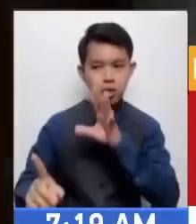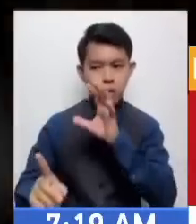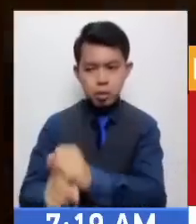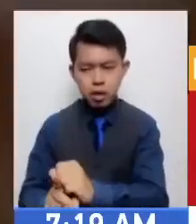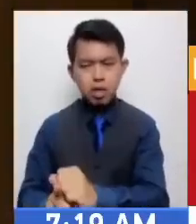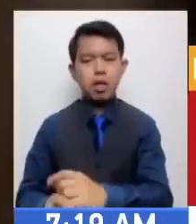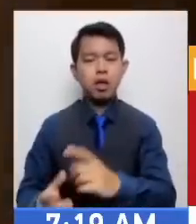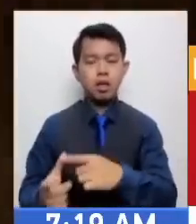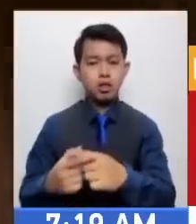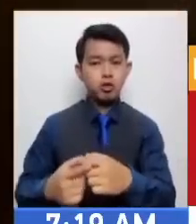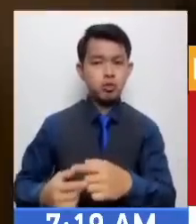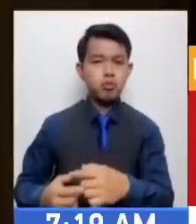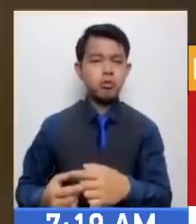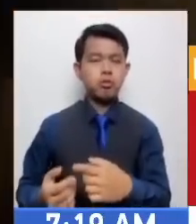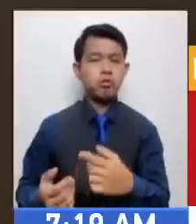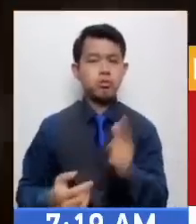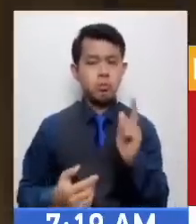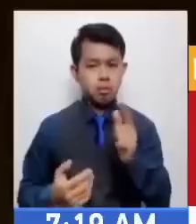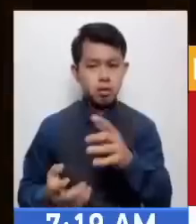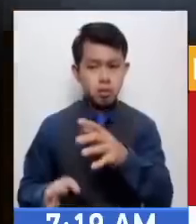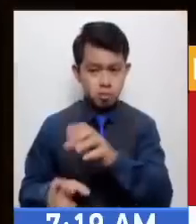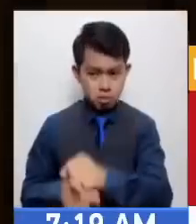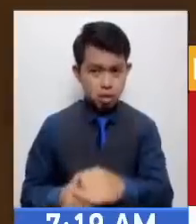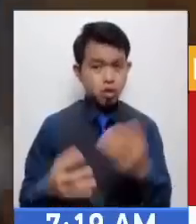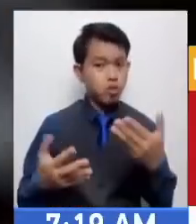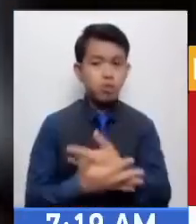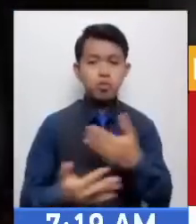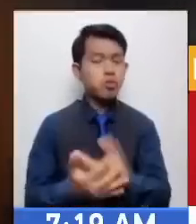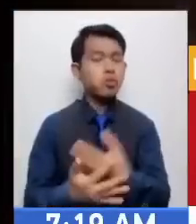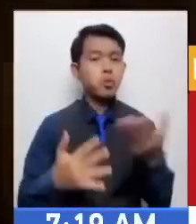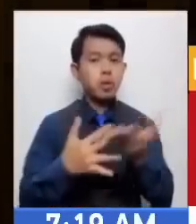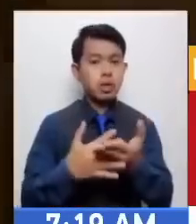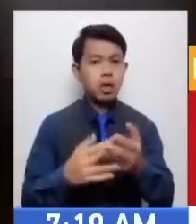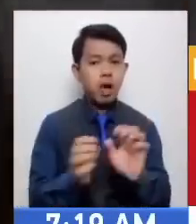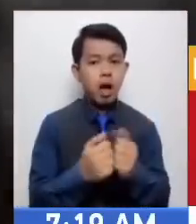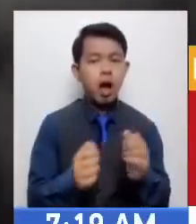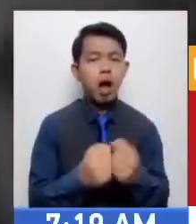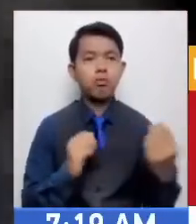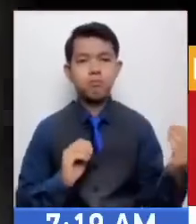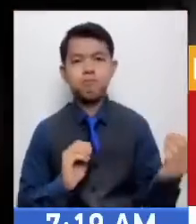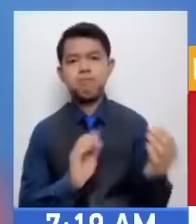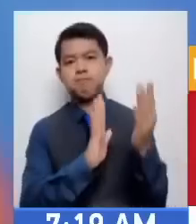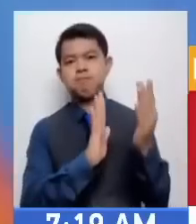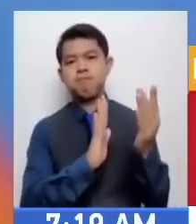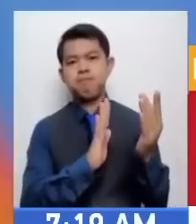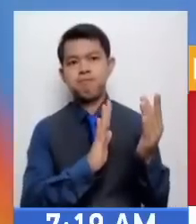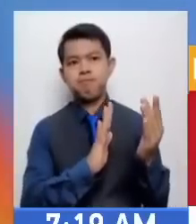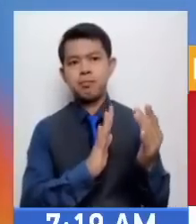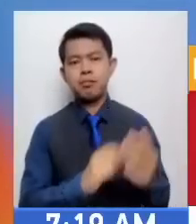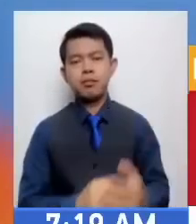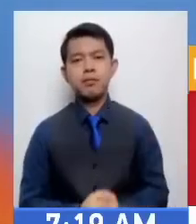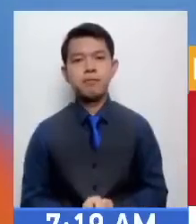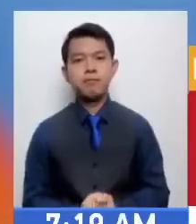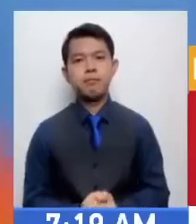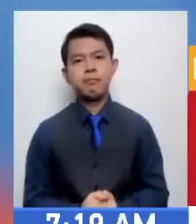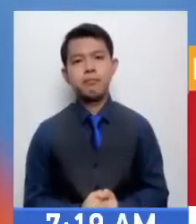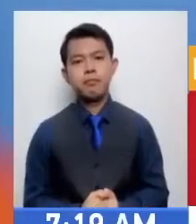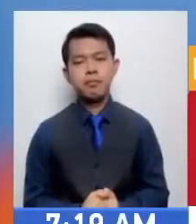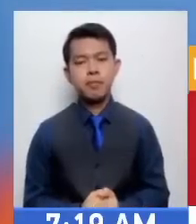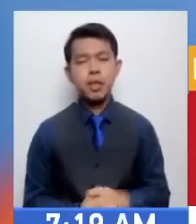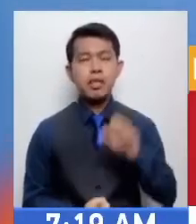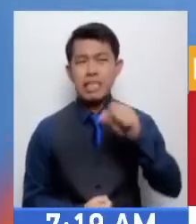isang panibagong kaso na naman po ito. Paano niya ito harapin, attorney? Yun nga po ang sinasabi namin. Enero pa